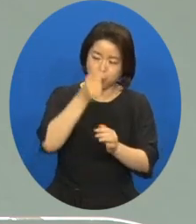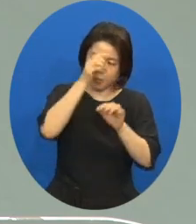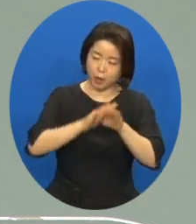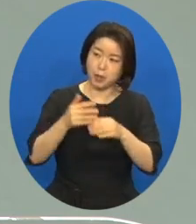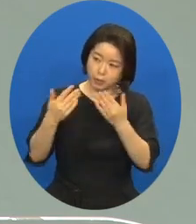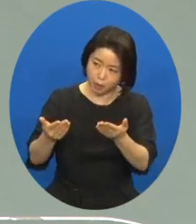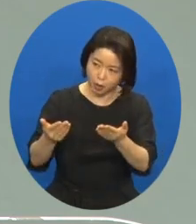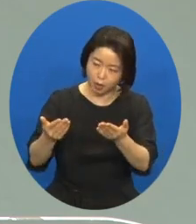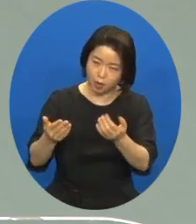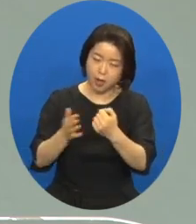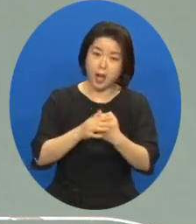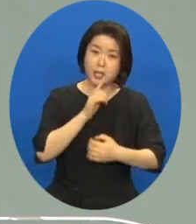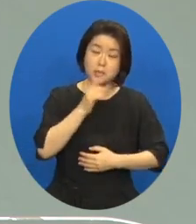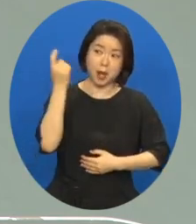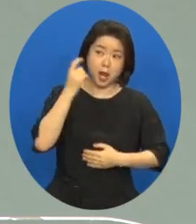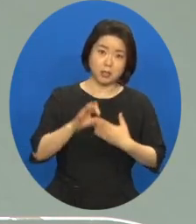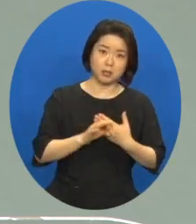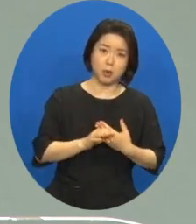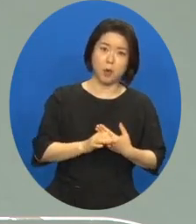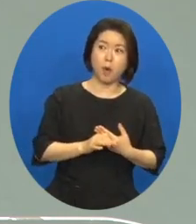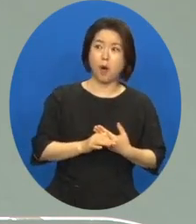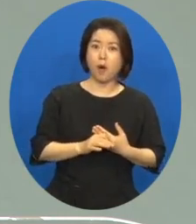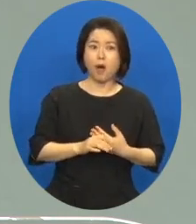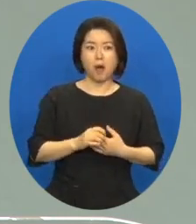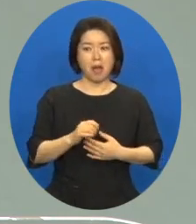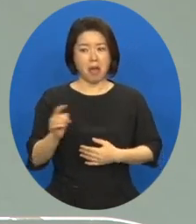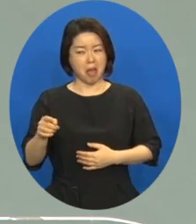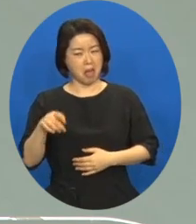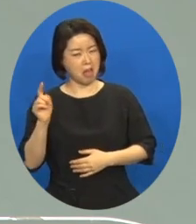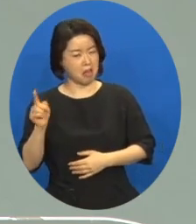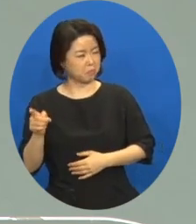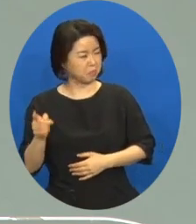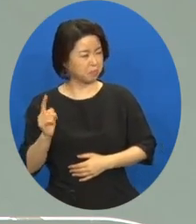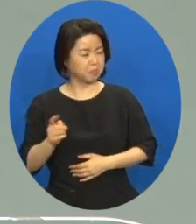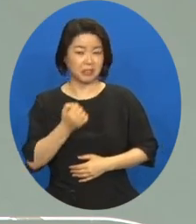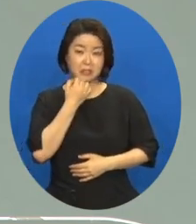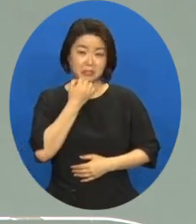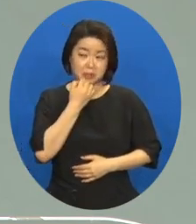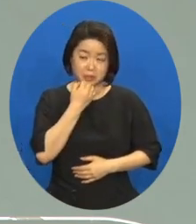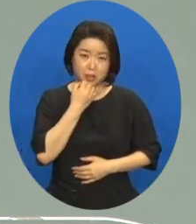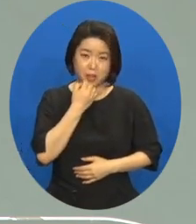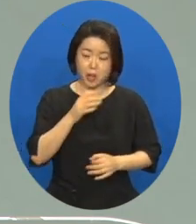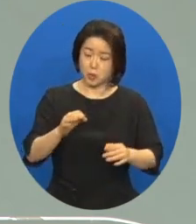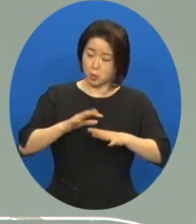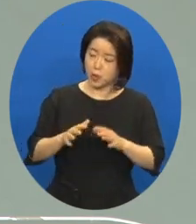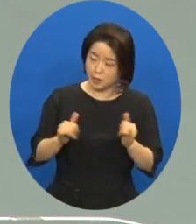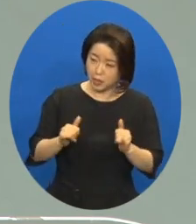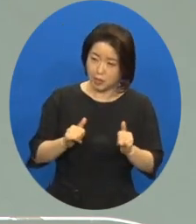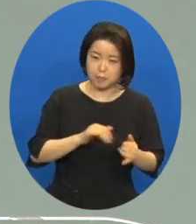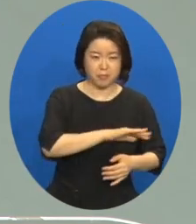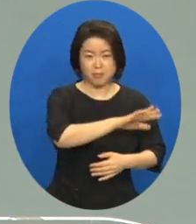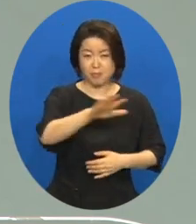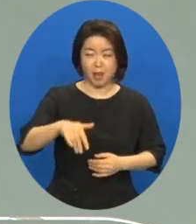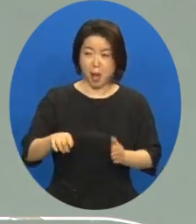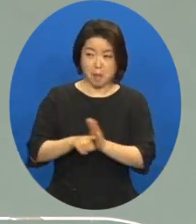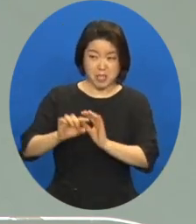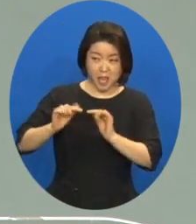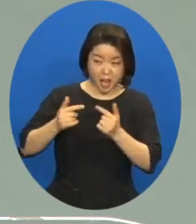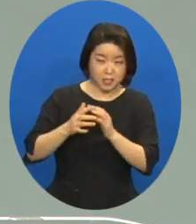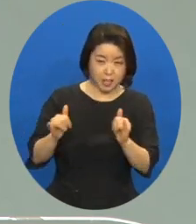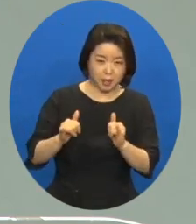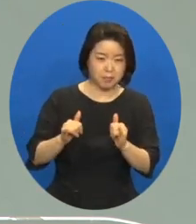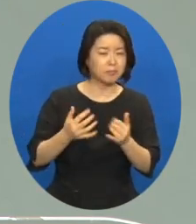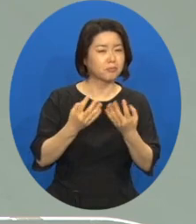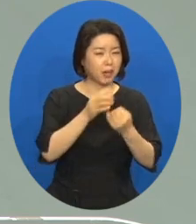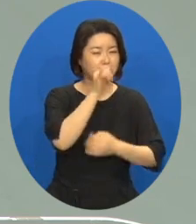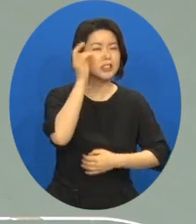드린다면 그 이야기 들으면요, 막 웃을 사람도 있고 깔깔댈 사람도 있고 놀랄 사람도 있고 믿어지지 않는다는 사람도